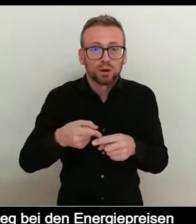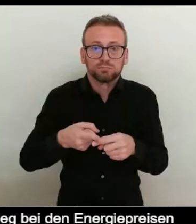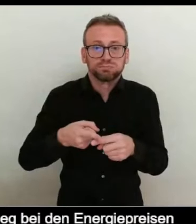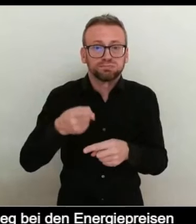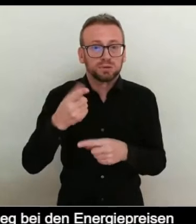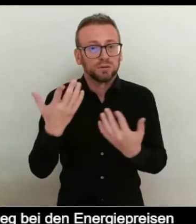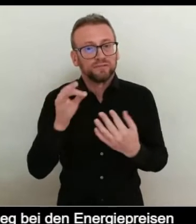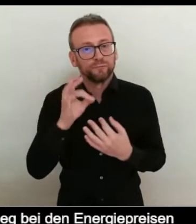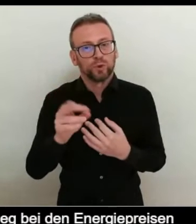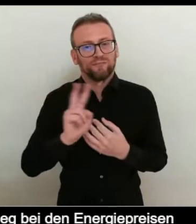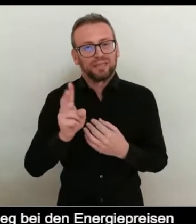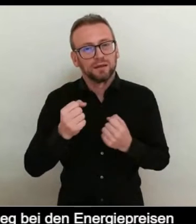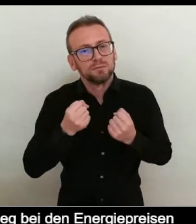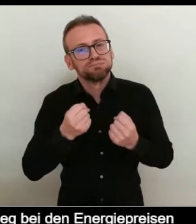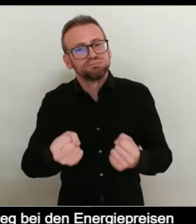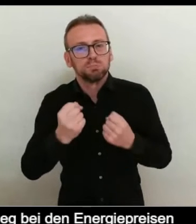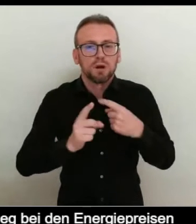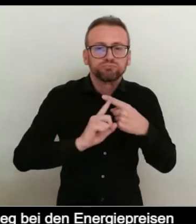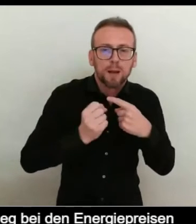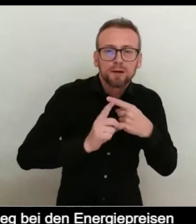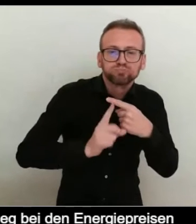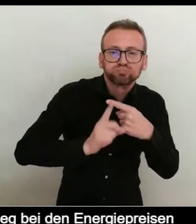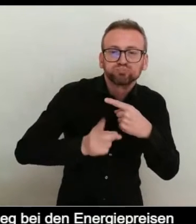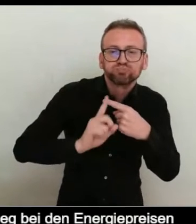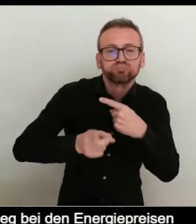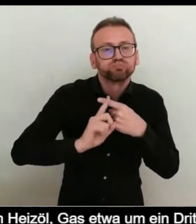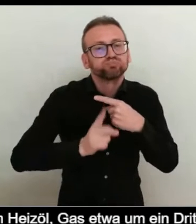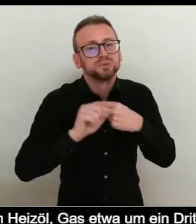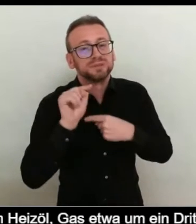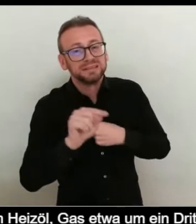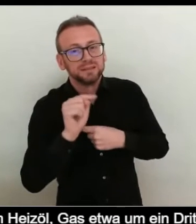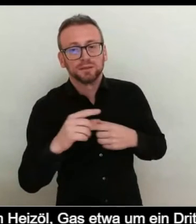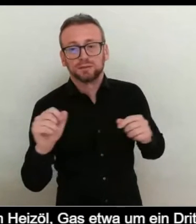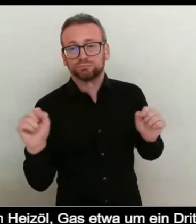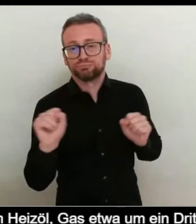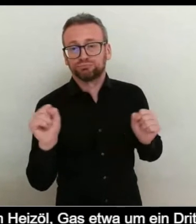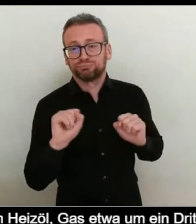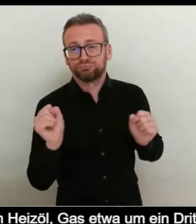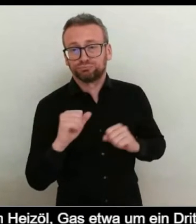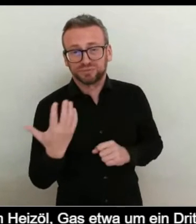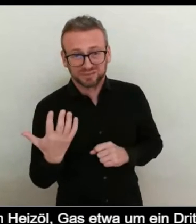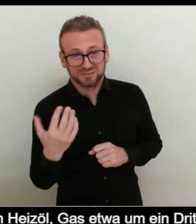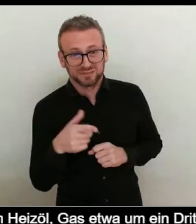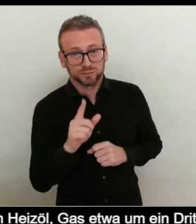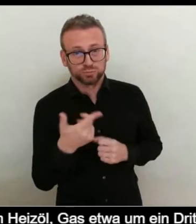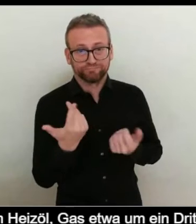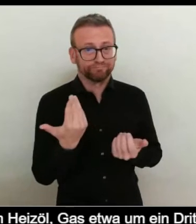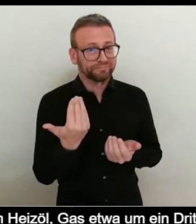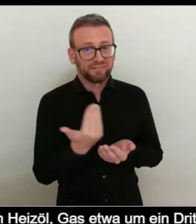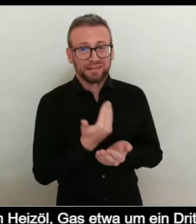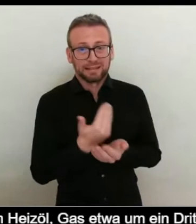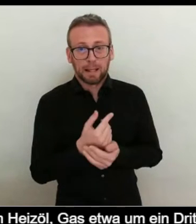Klimaschutz nicht infrage gestellt werden. Aber wir müssen verhindern, dass Klimaschutz neue soziale Fragen